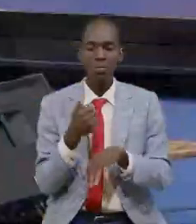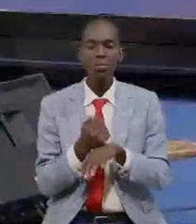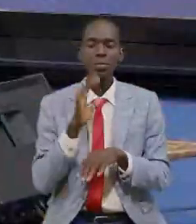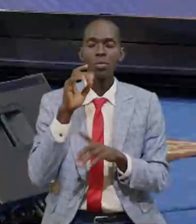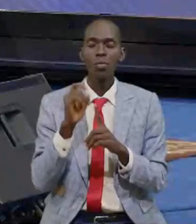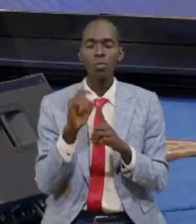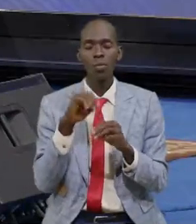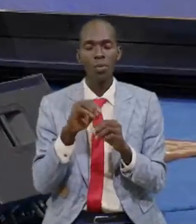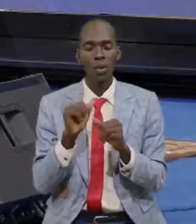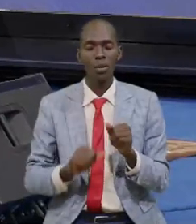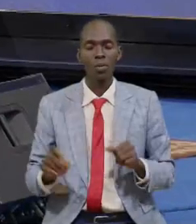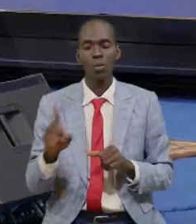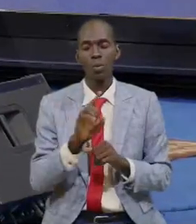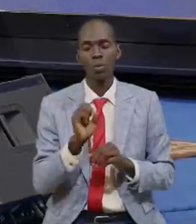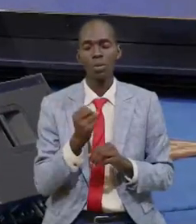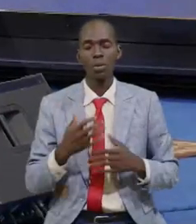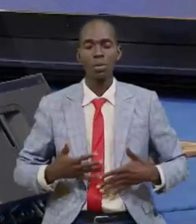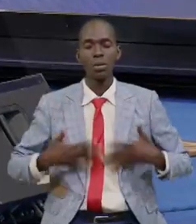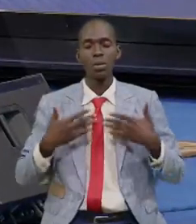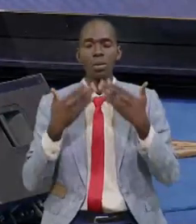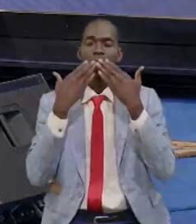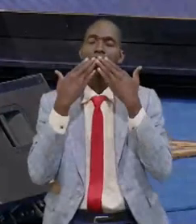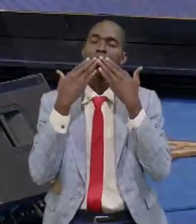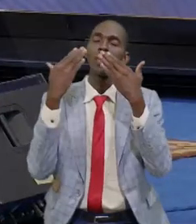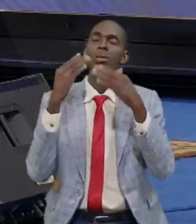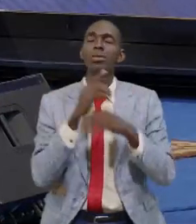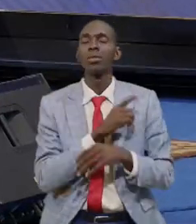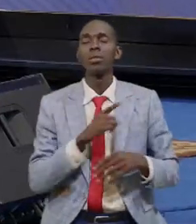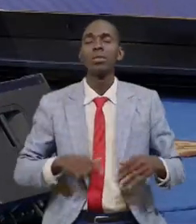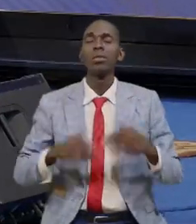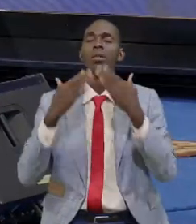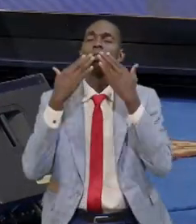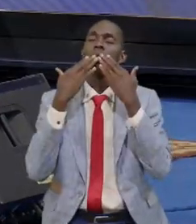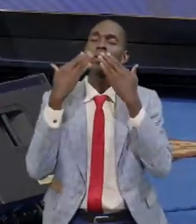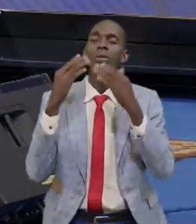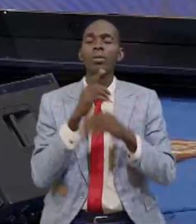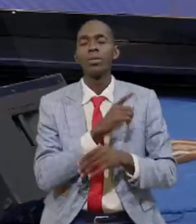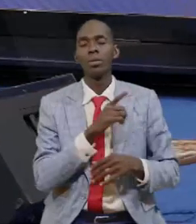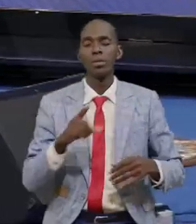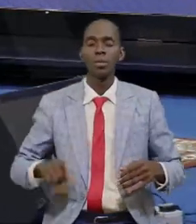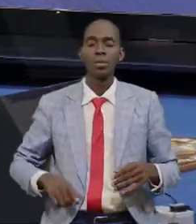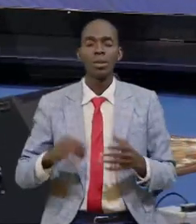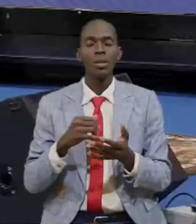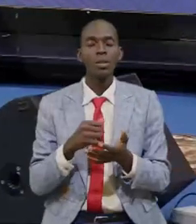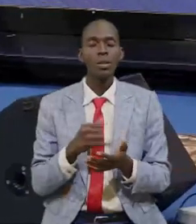ta parole dans chaque vie. Merci Seigneur. Merci Seigneur.